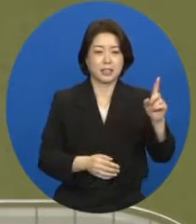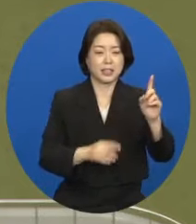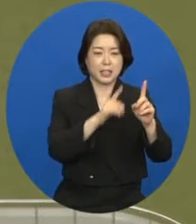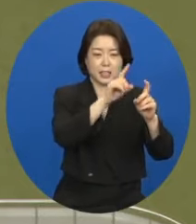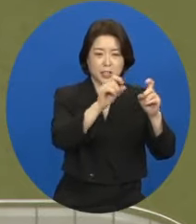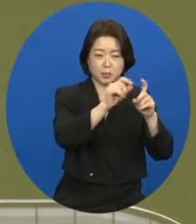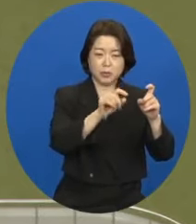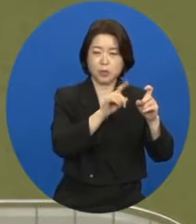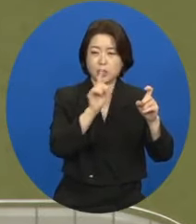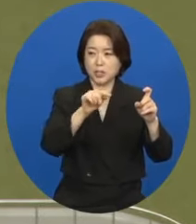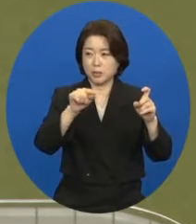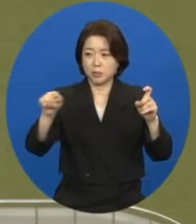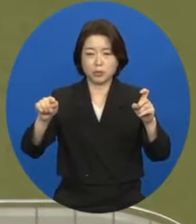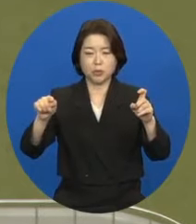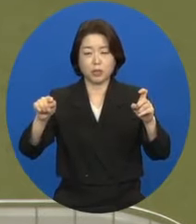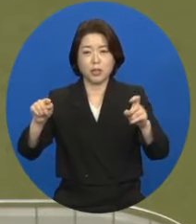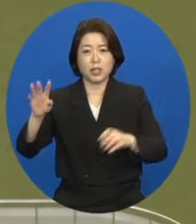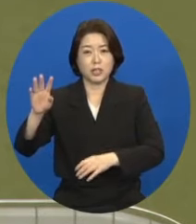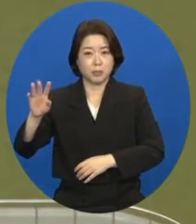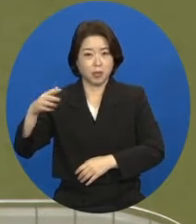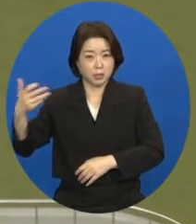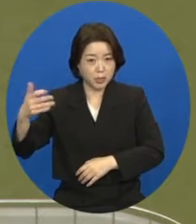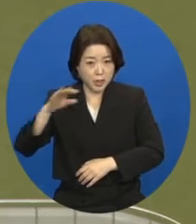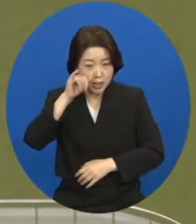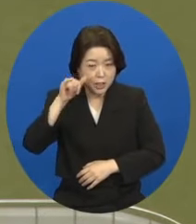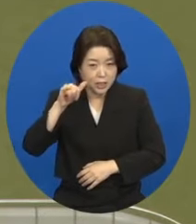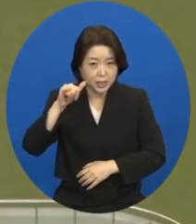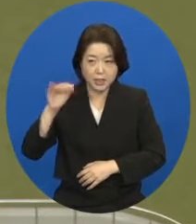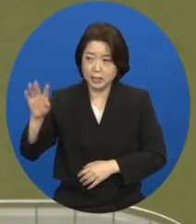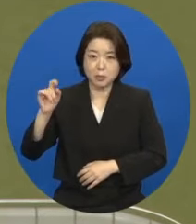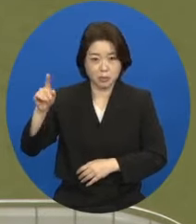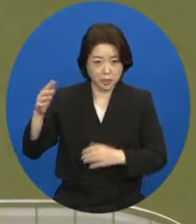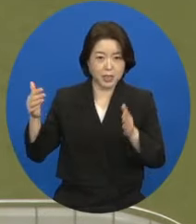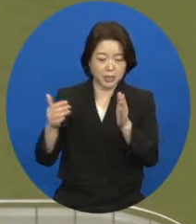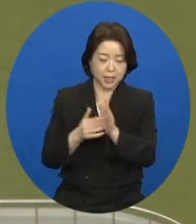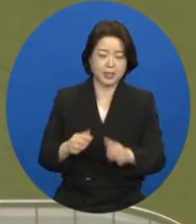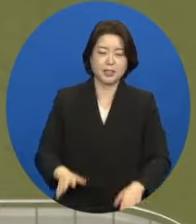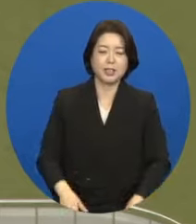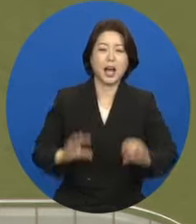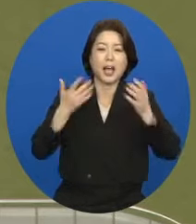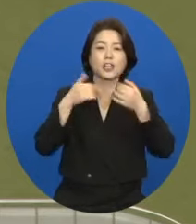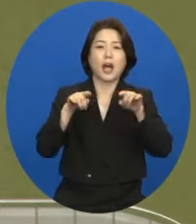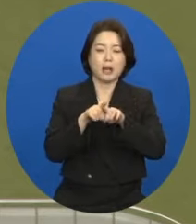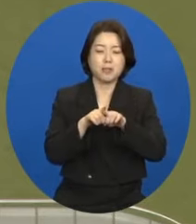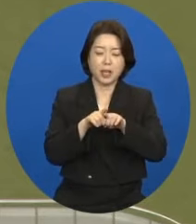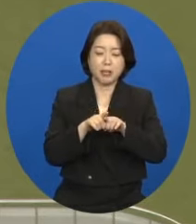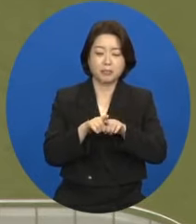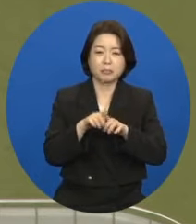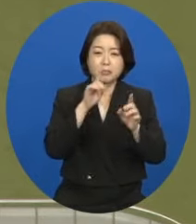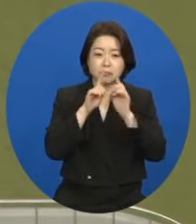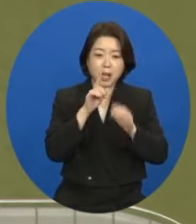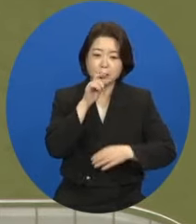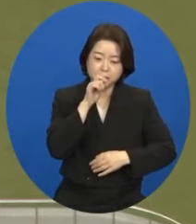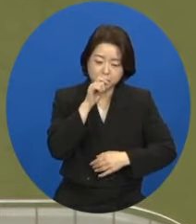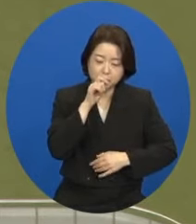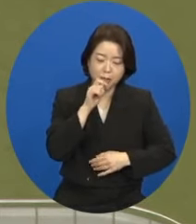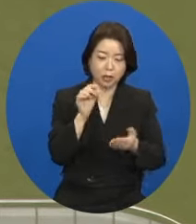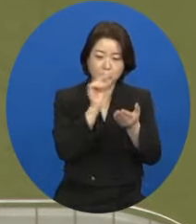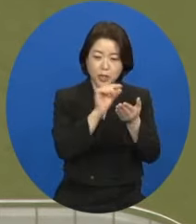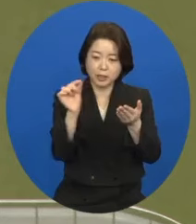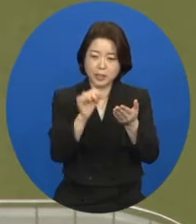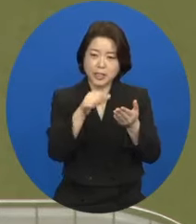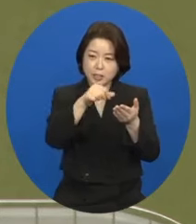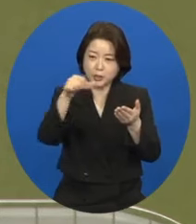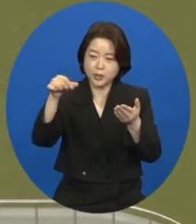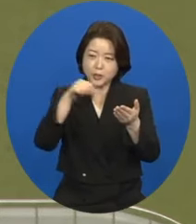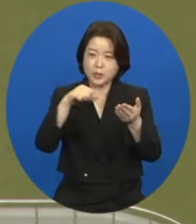우리 추수감사주일까지 우리 아이들과 함께 감사 함께 스티커가 있어요. 하나씩 하나씩 붙이는 거예요. 근데 뒤에 보시면 주제가 나와 있는데 참